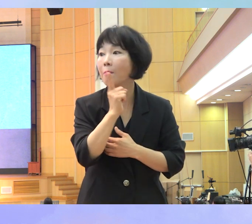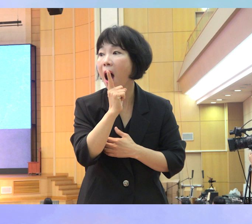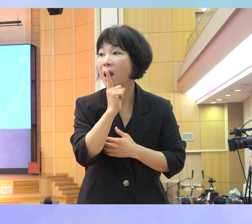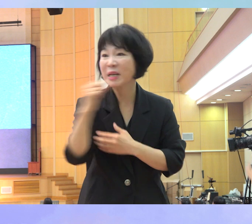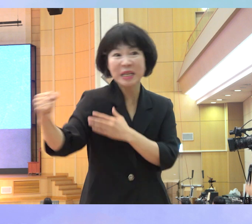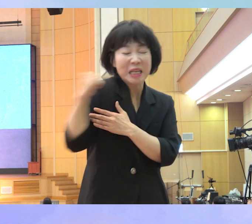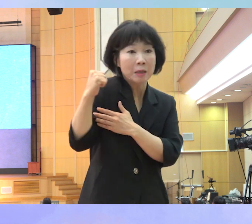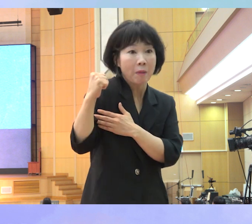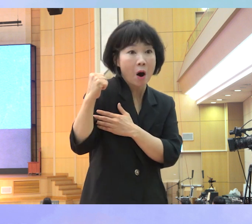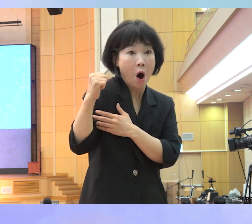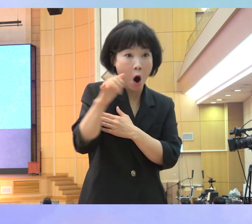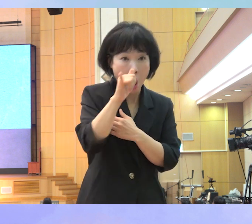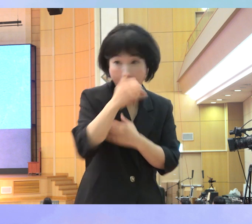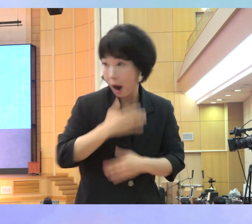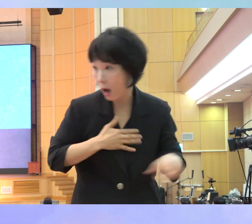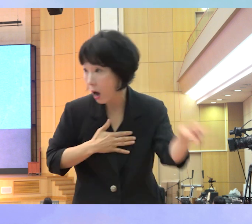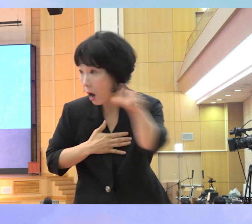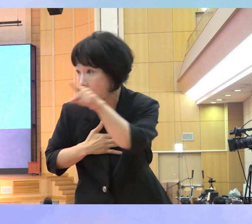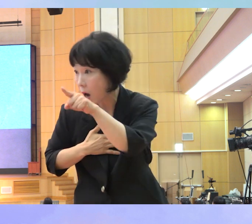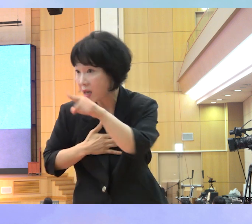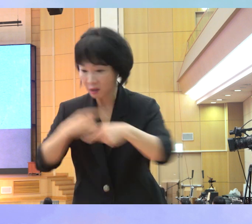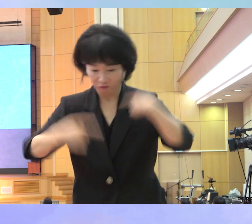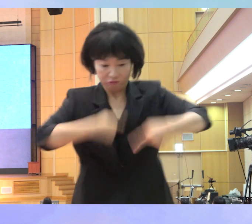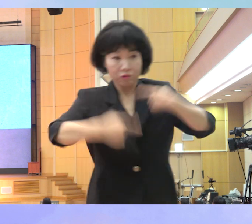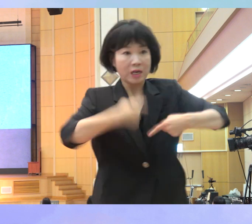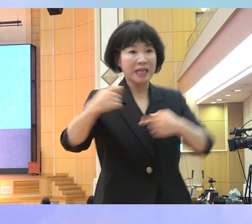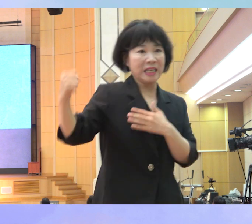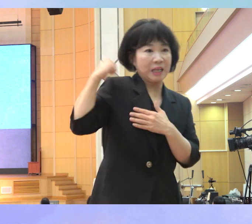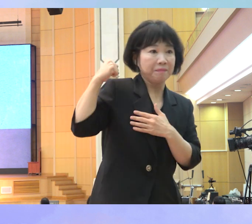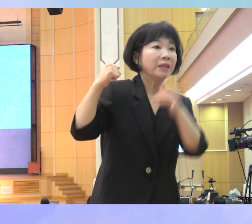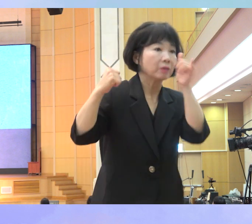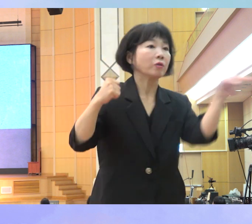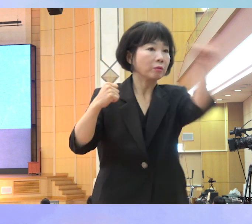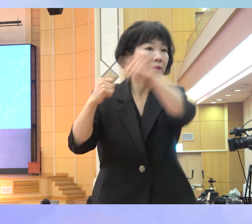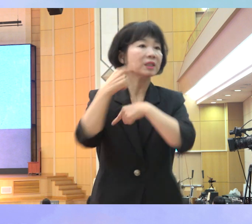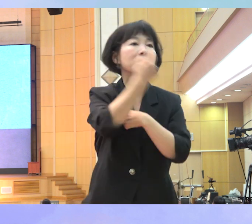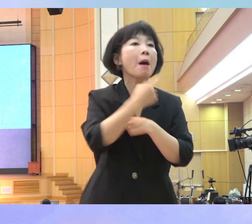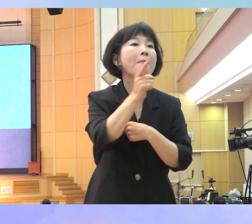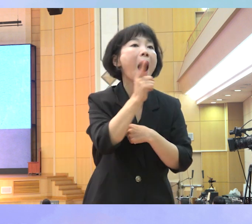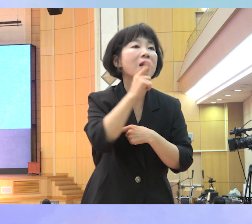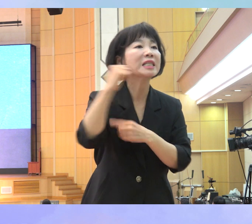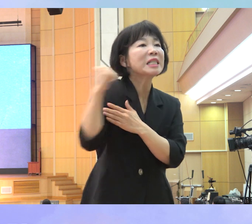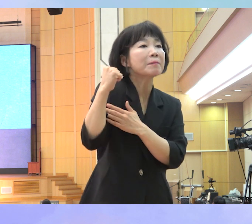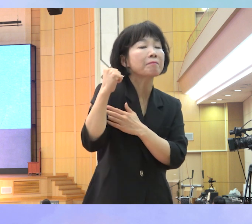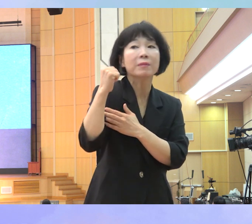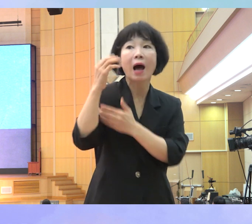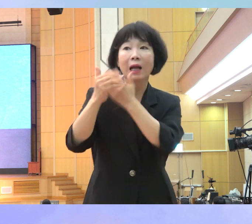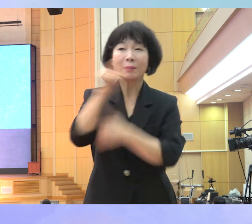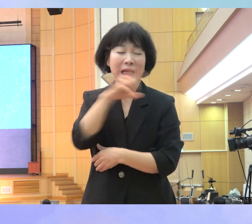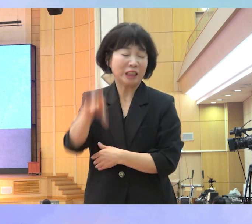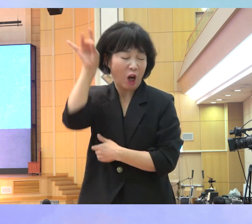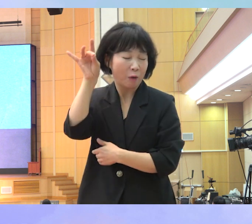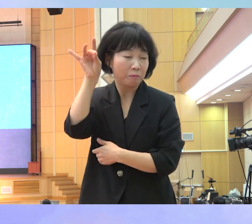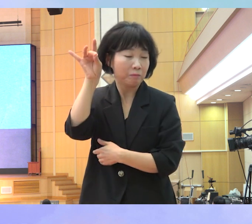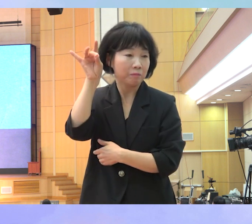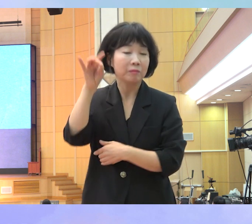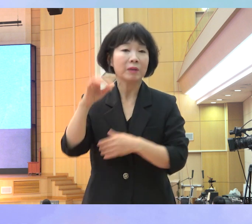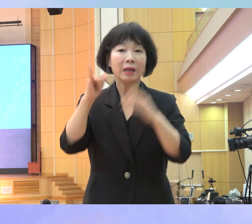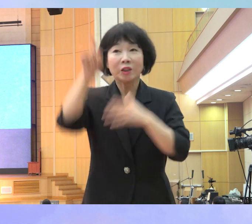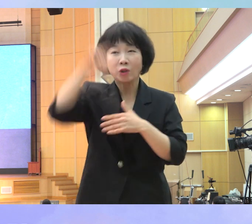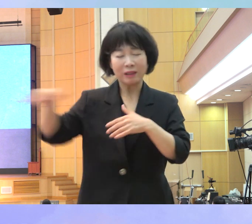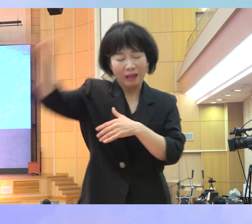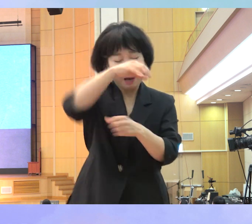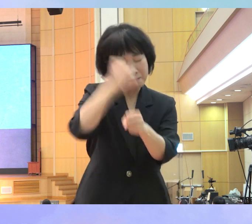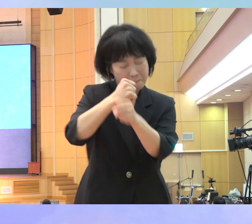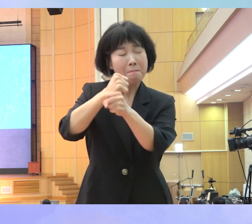힘이 있냐면요, 태초에 천지를 창조하실 때에도 하나님께서 말씀으로